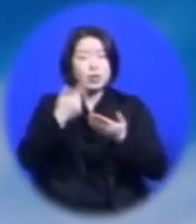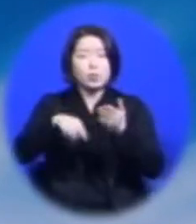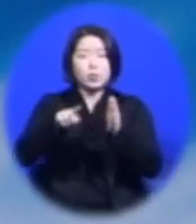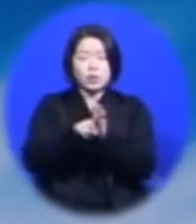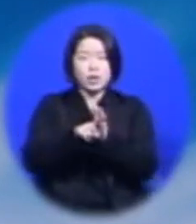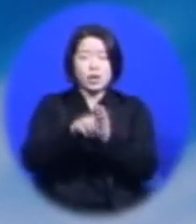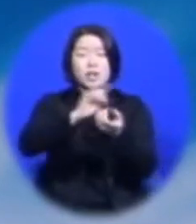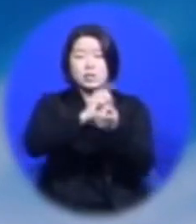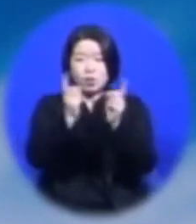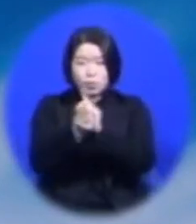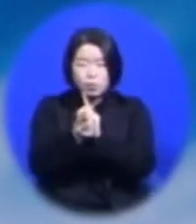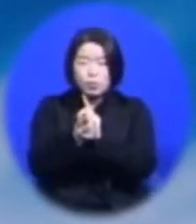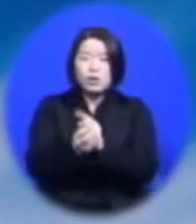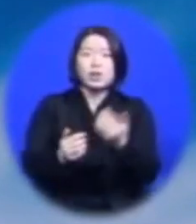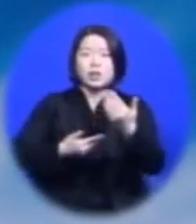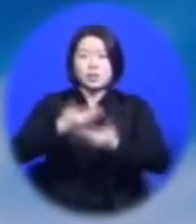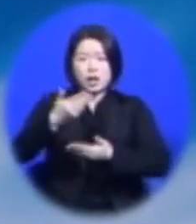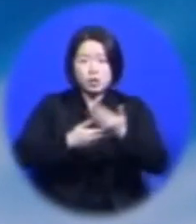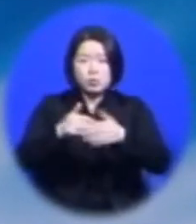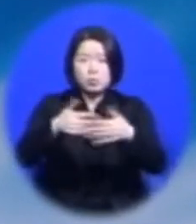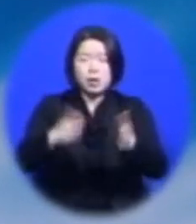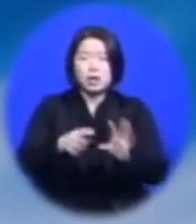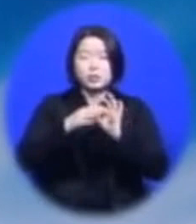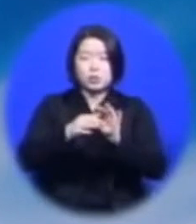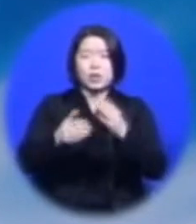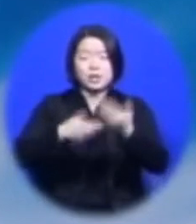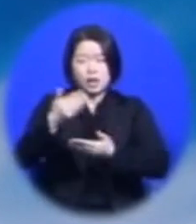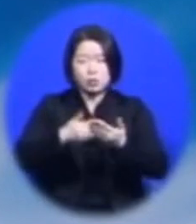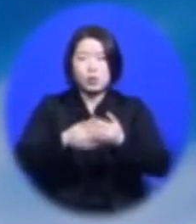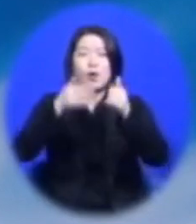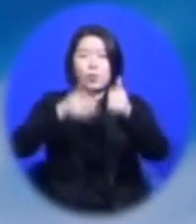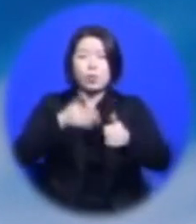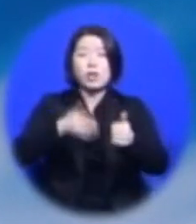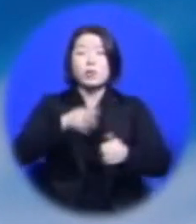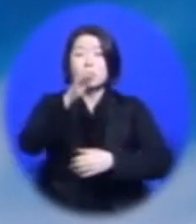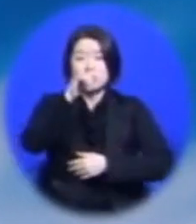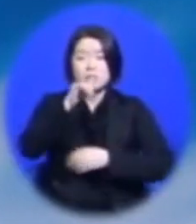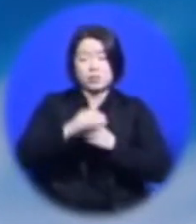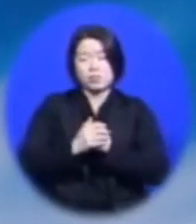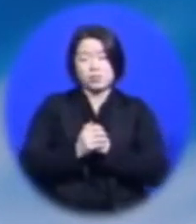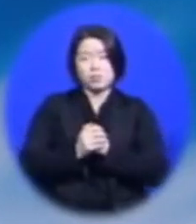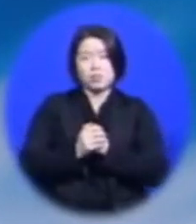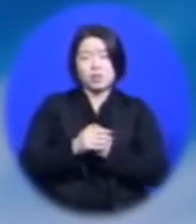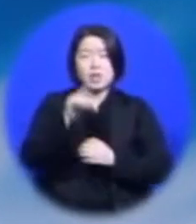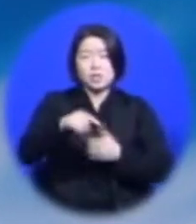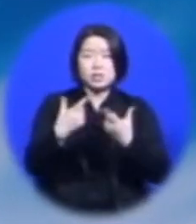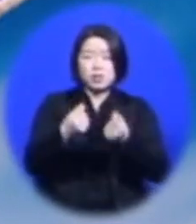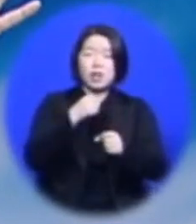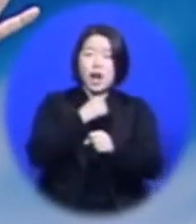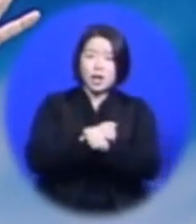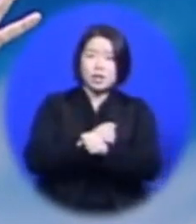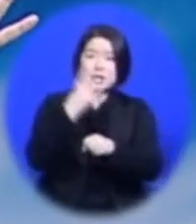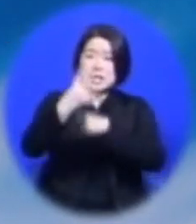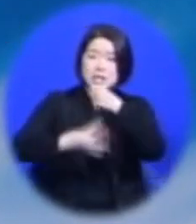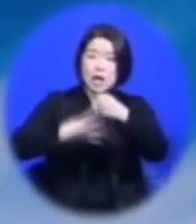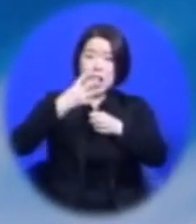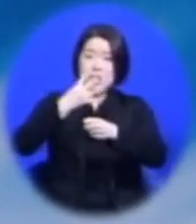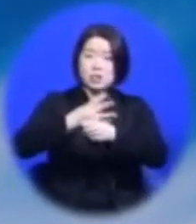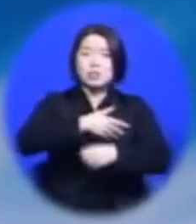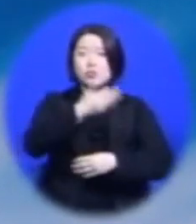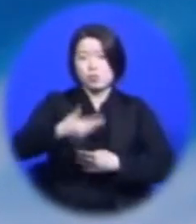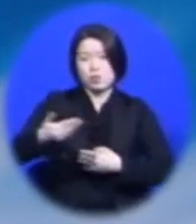또 서로 그것을 서로 나눈 방을 통해서 나누어 보시도록 그렇게 권해드렸습니다. 그렇게 하기를 4년이 지났습니다.